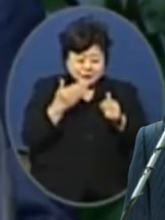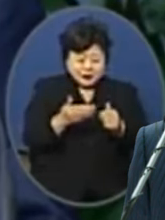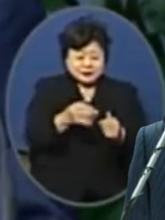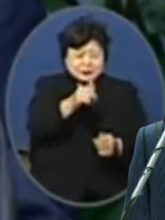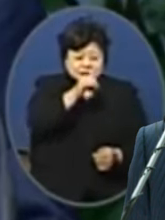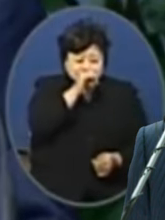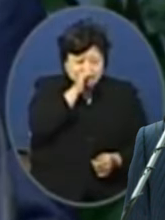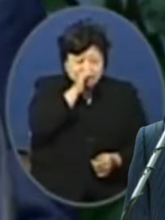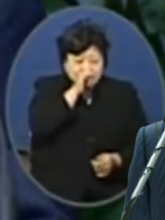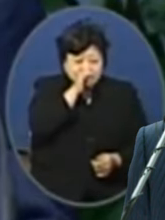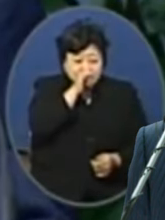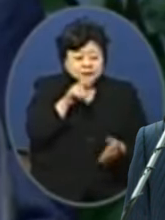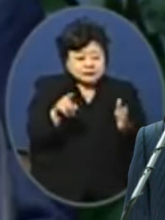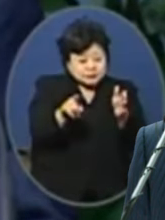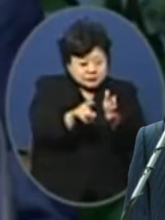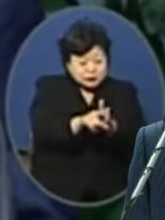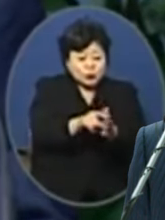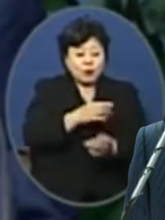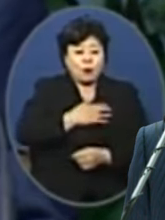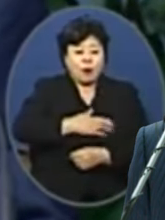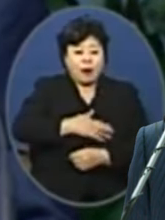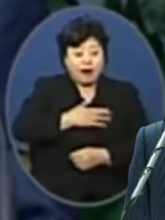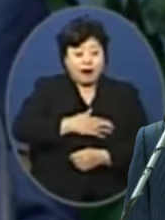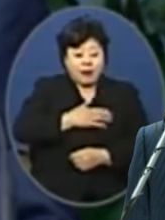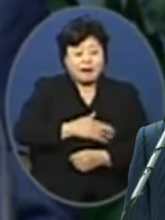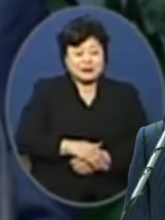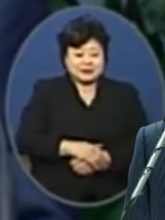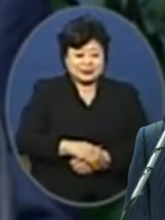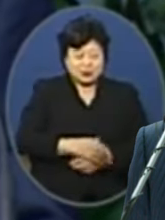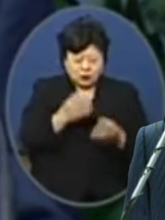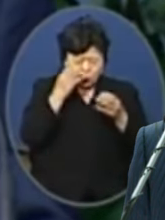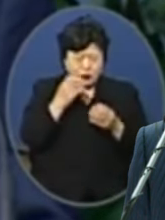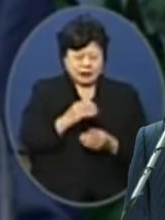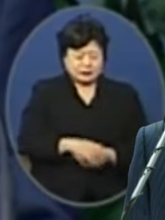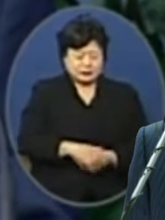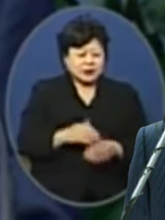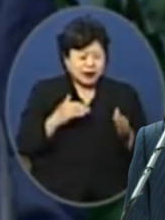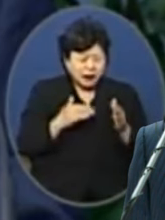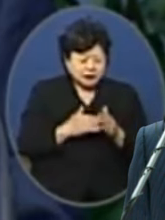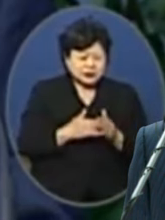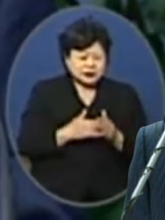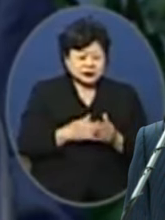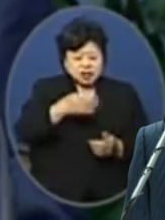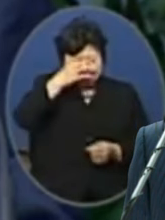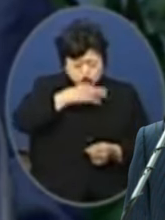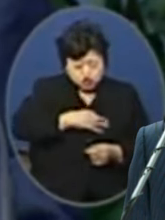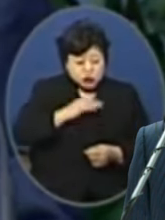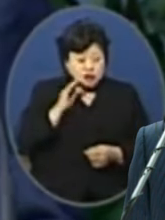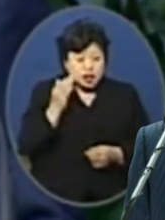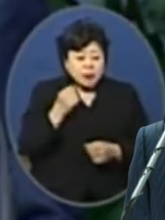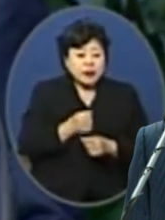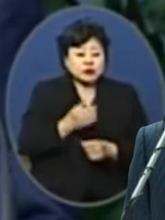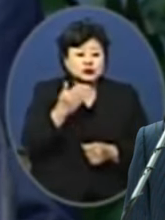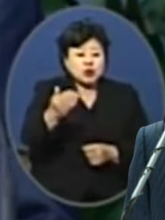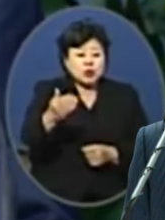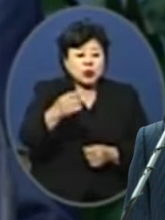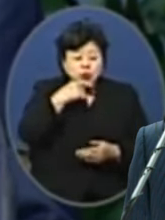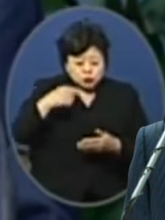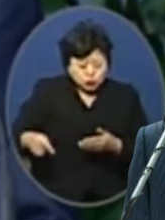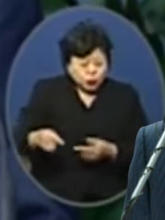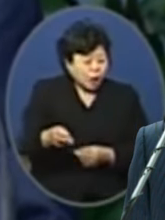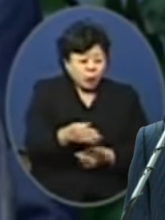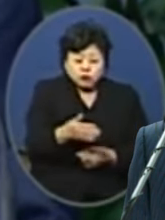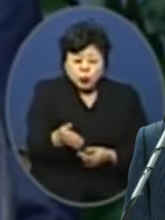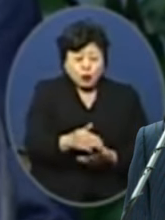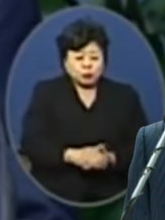하나님이 계시다는 것을 알아야 되는 것입니다 아멘 고난도 우리에게 유익 되게 하시지 손해 되게 안